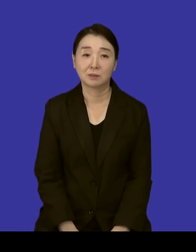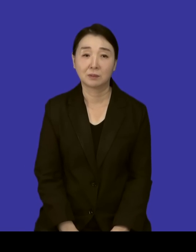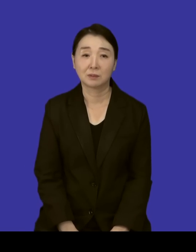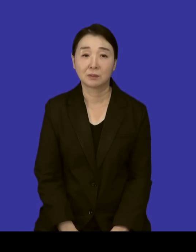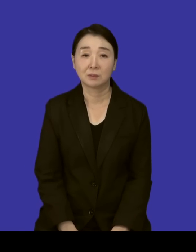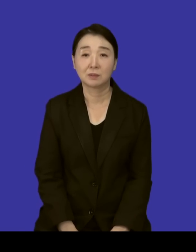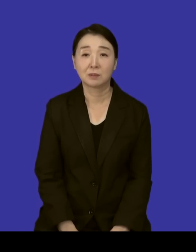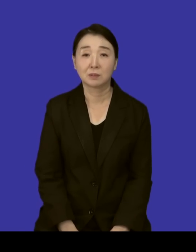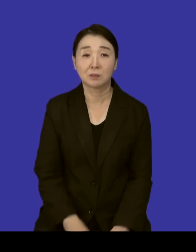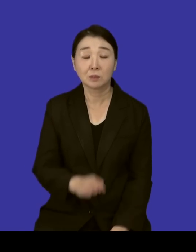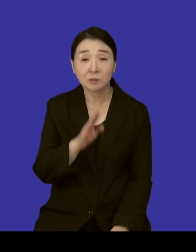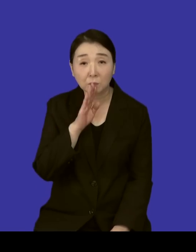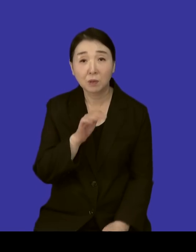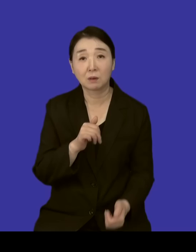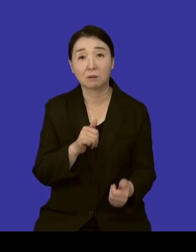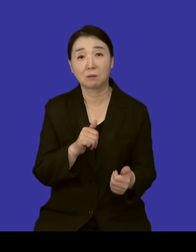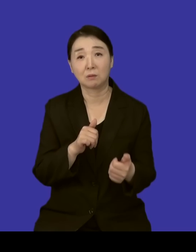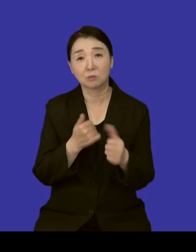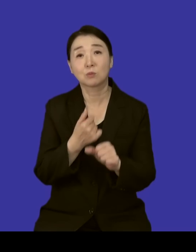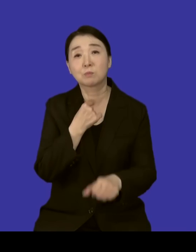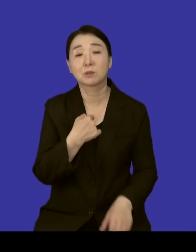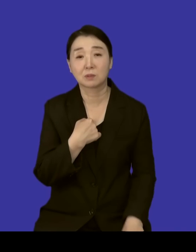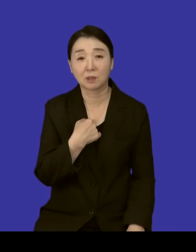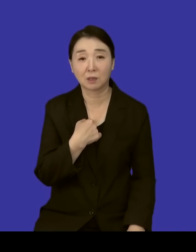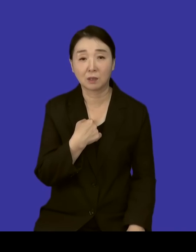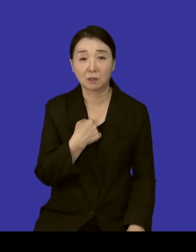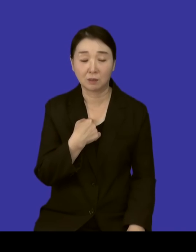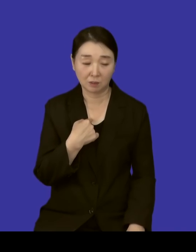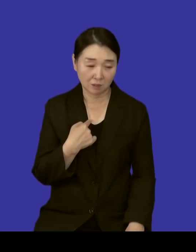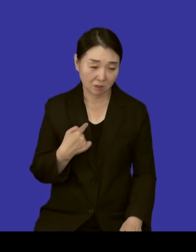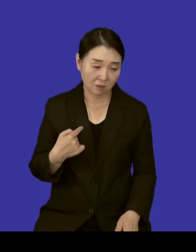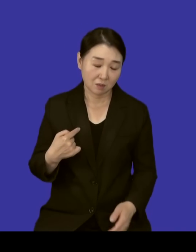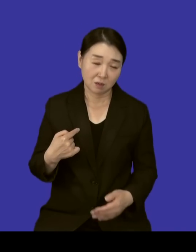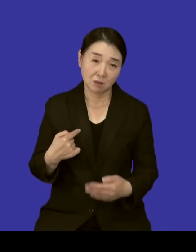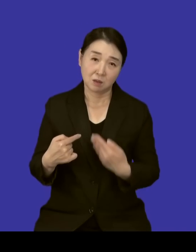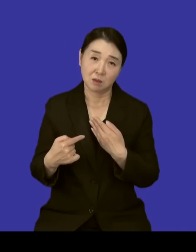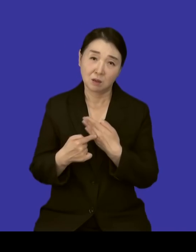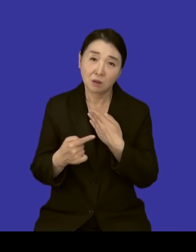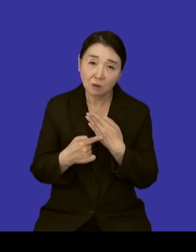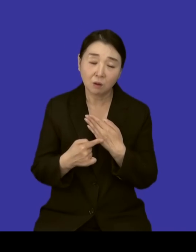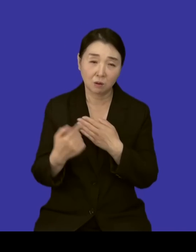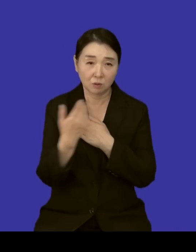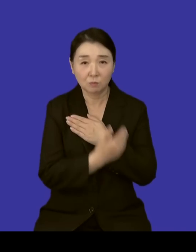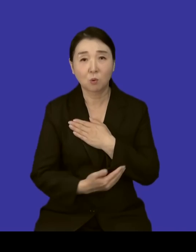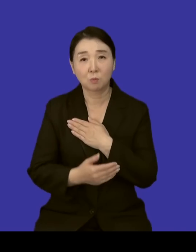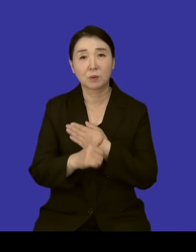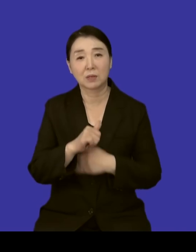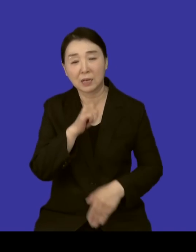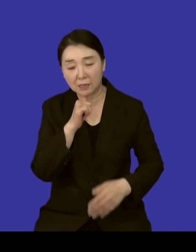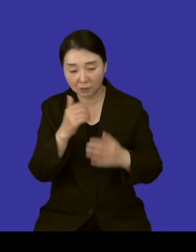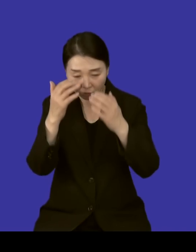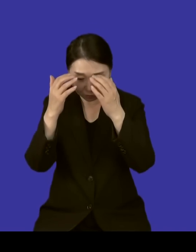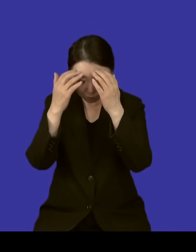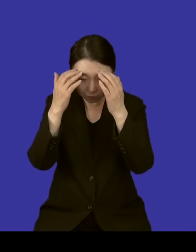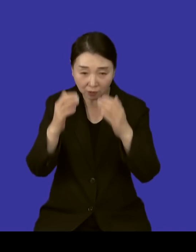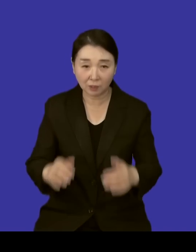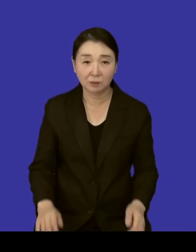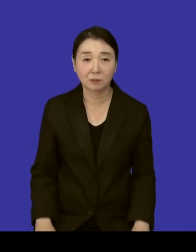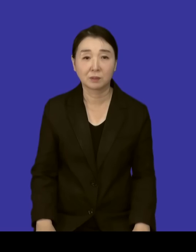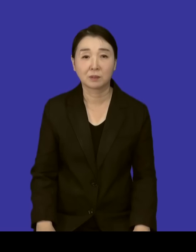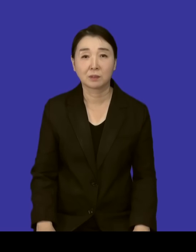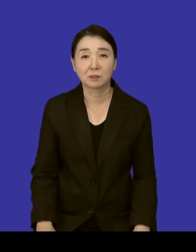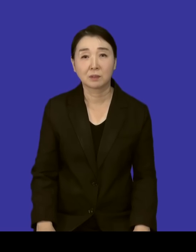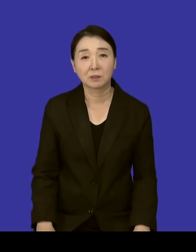제가. 예. 아, 죽게 해달라고? 그러니까 육적인 가난의 그 어떤 그 고난과 네. 이